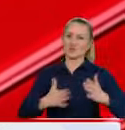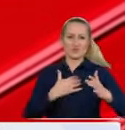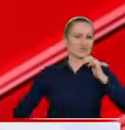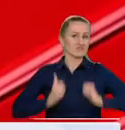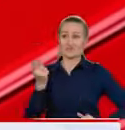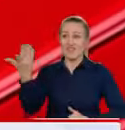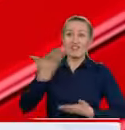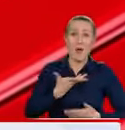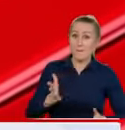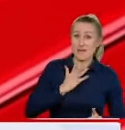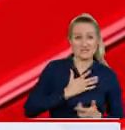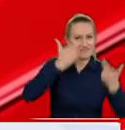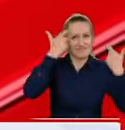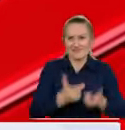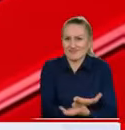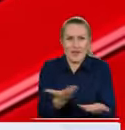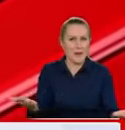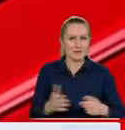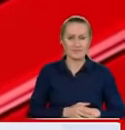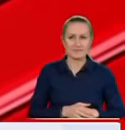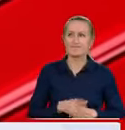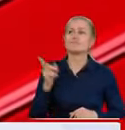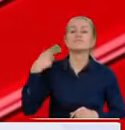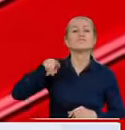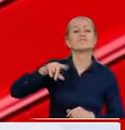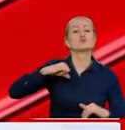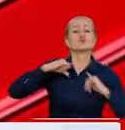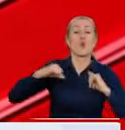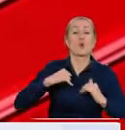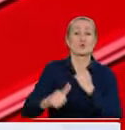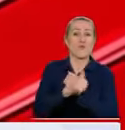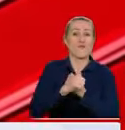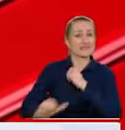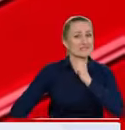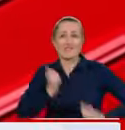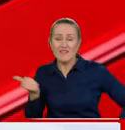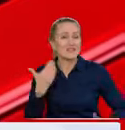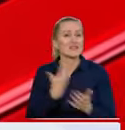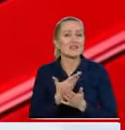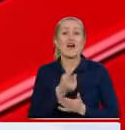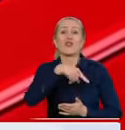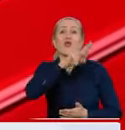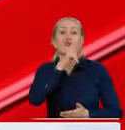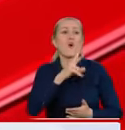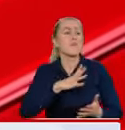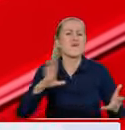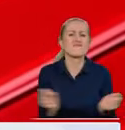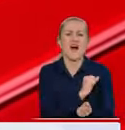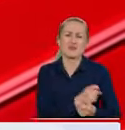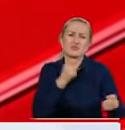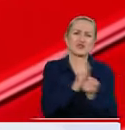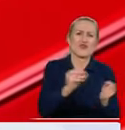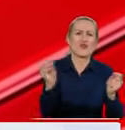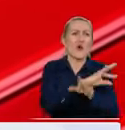w ich rękach. Zawiódł tych, którzy dzisiaj na pierwszej linii walki z koronawirusem zostali